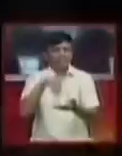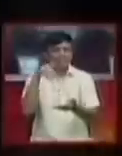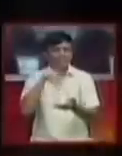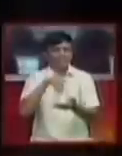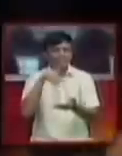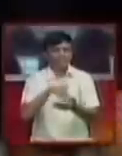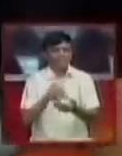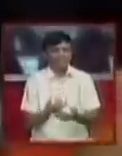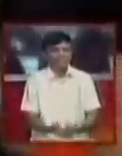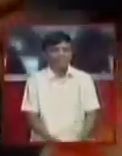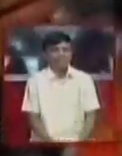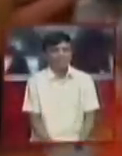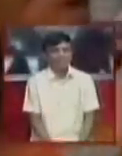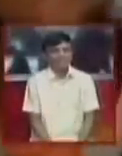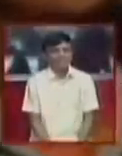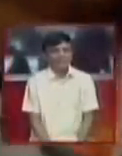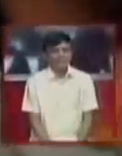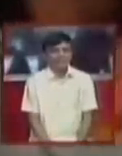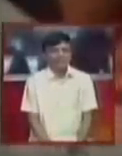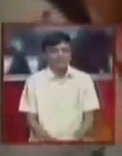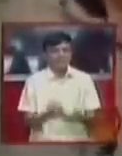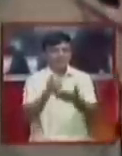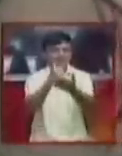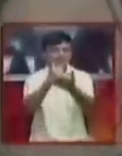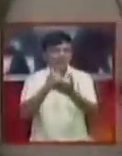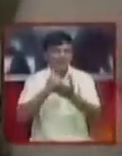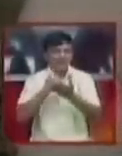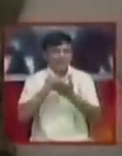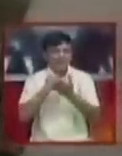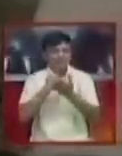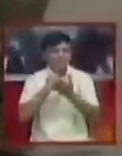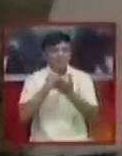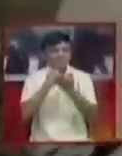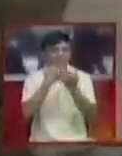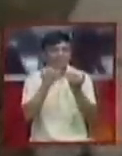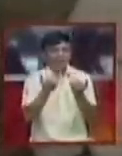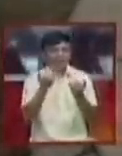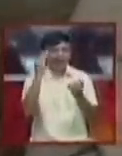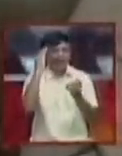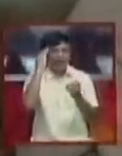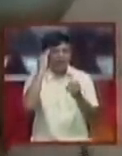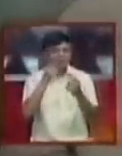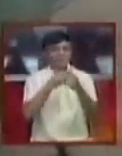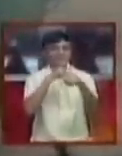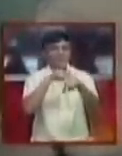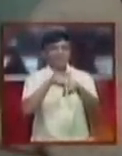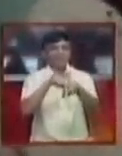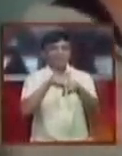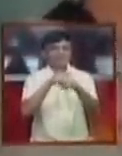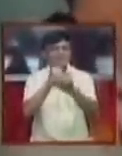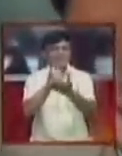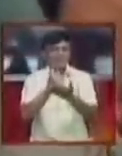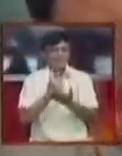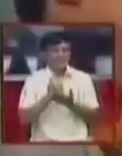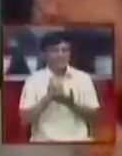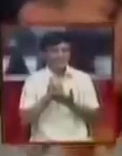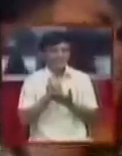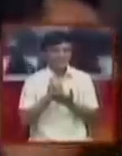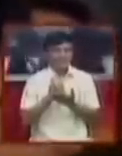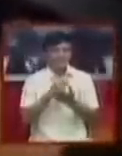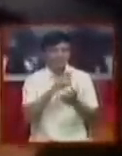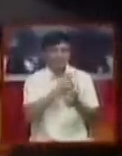malaki. Aking tulong na isa kami, ang alam ko kauna-unahan